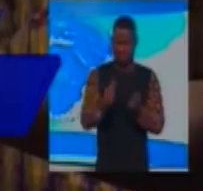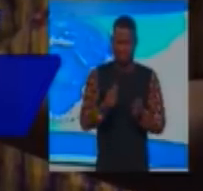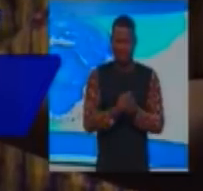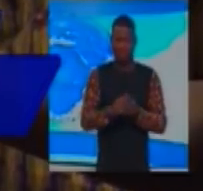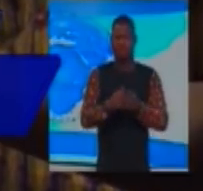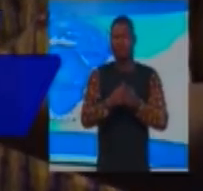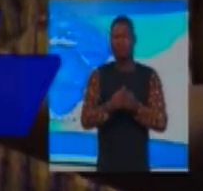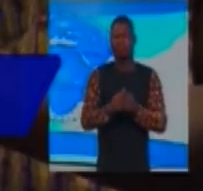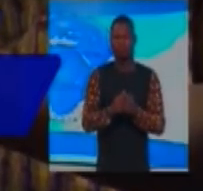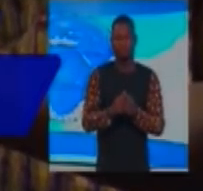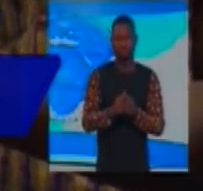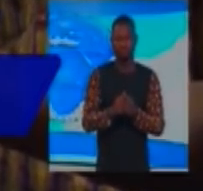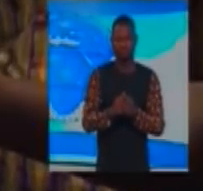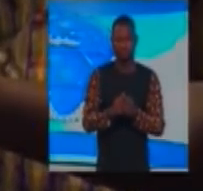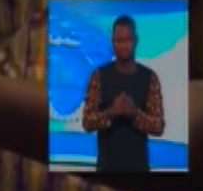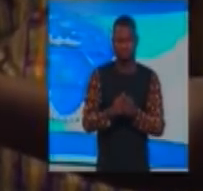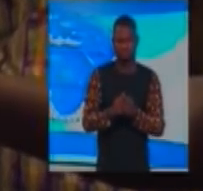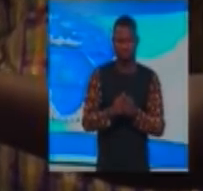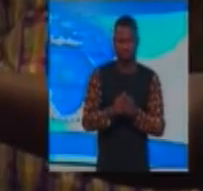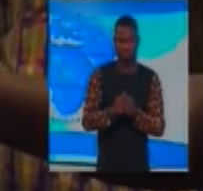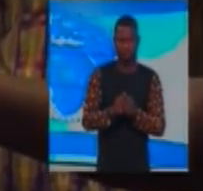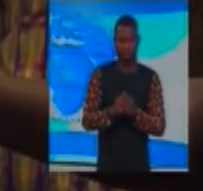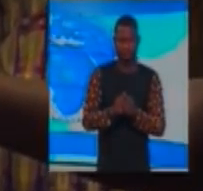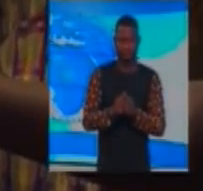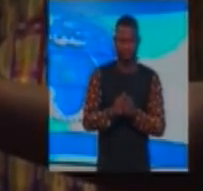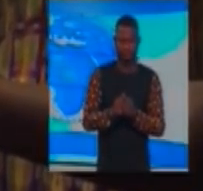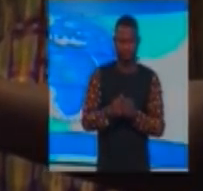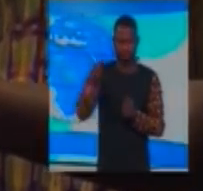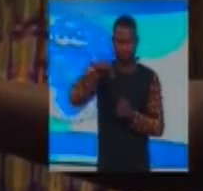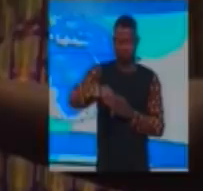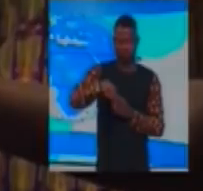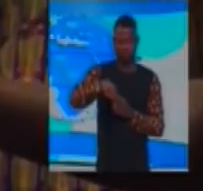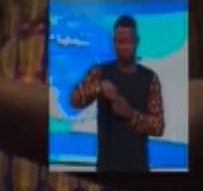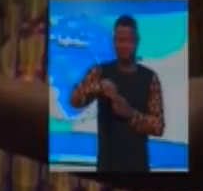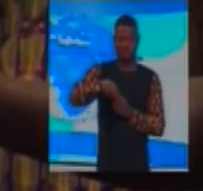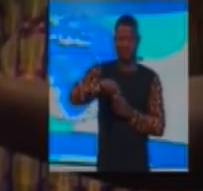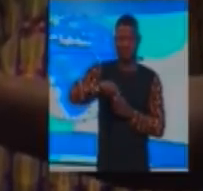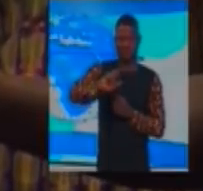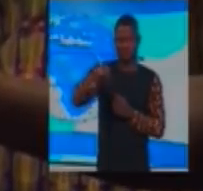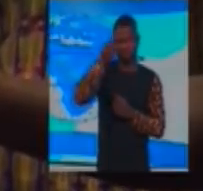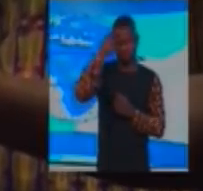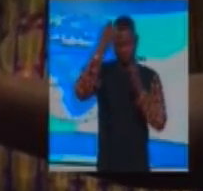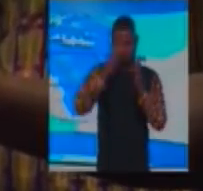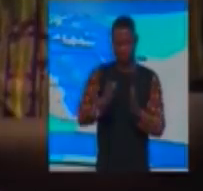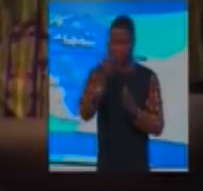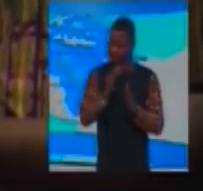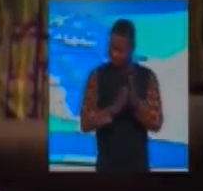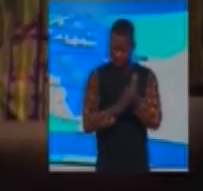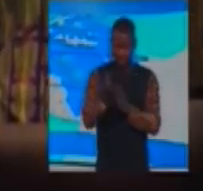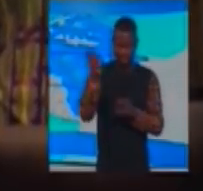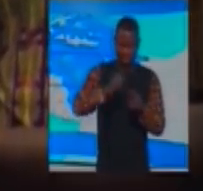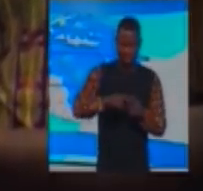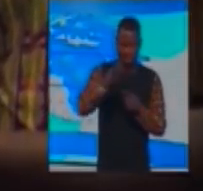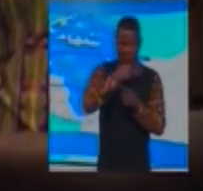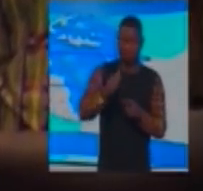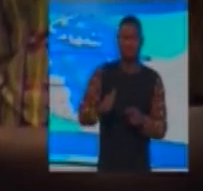vache. Et en retour, que les gouvernants s'intéressent surtout à l'élevage, qui puisse